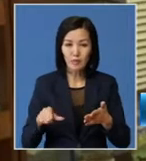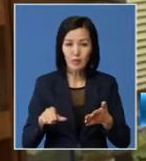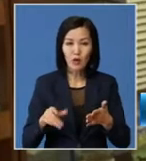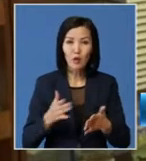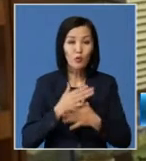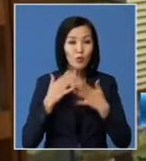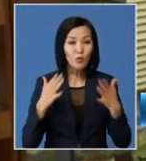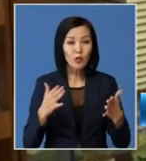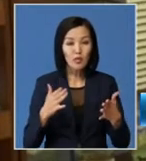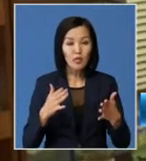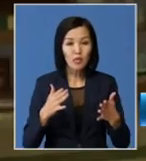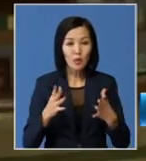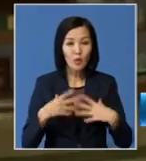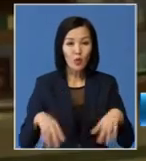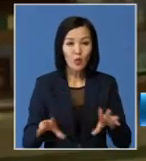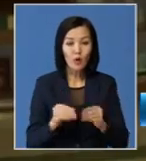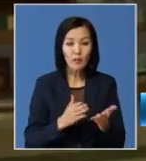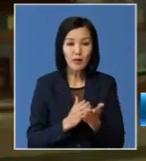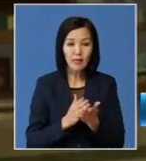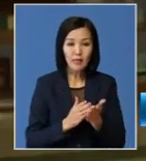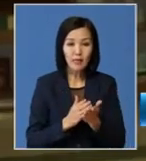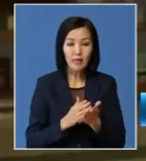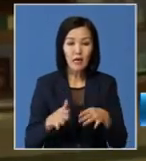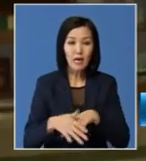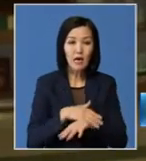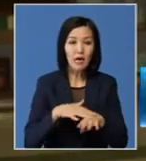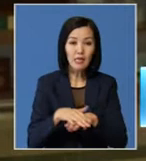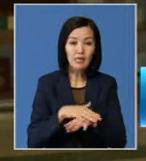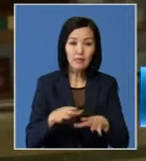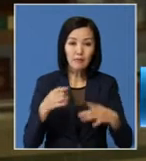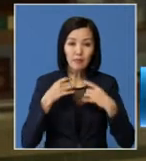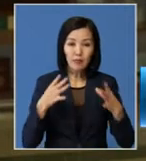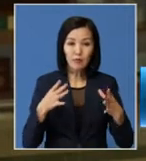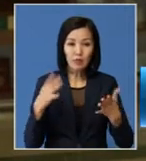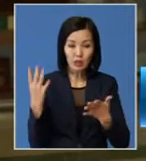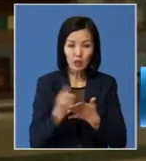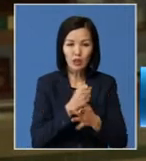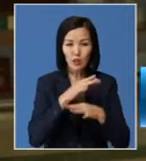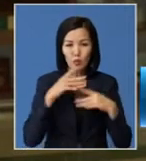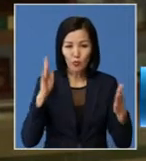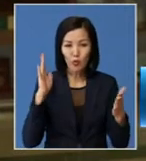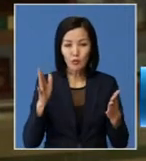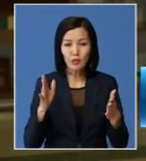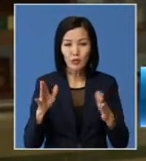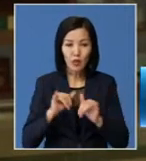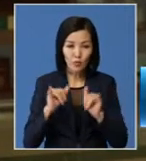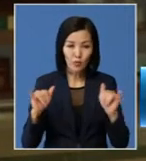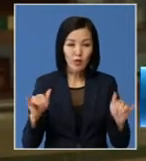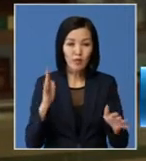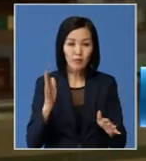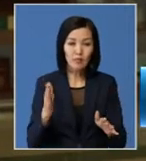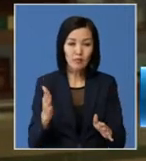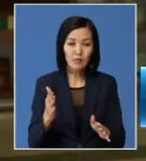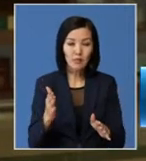жазушы, қайраткер тұлға. Халқымыздың мерейі үстем болсын, жетістігі мол болсын, жылдан жылға көркейе берсін,